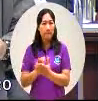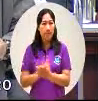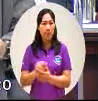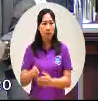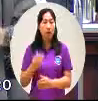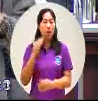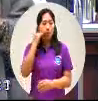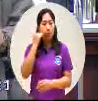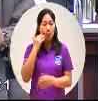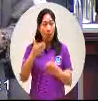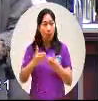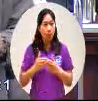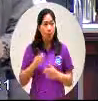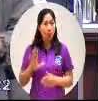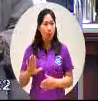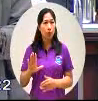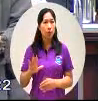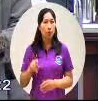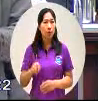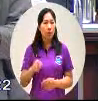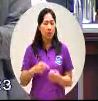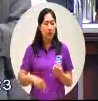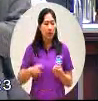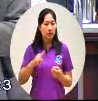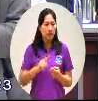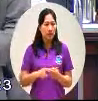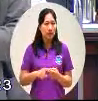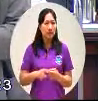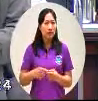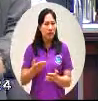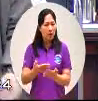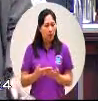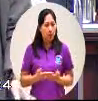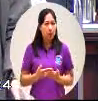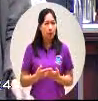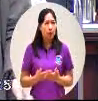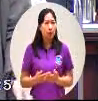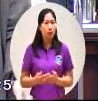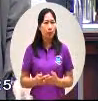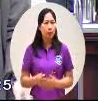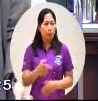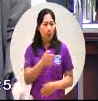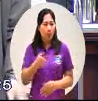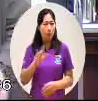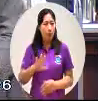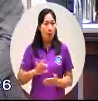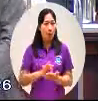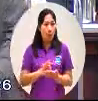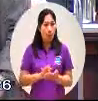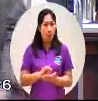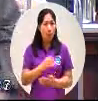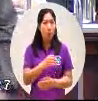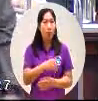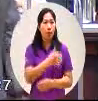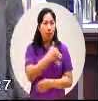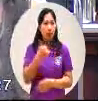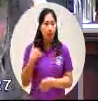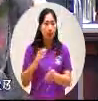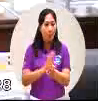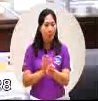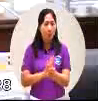需要，他理应该受到一个最有效力便捷的服务，所以我们支持，谢